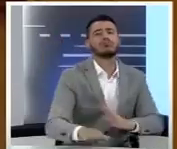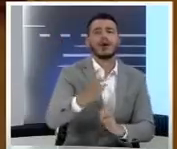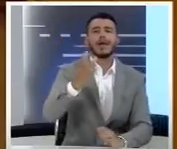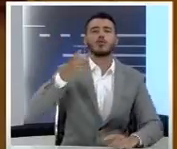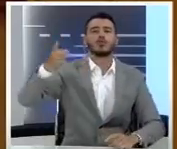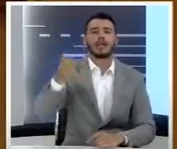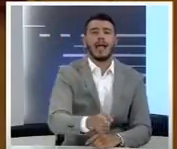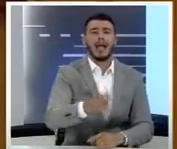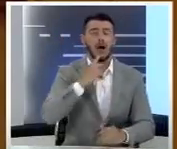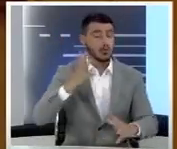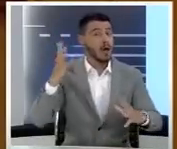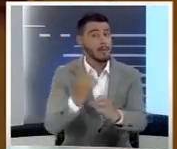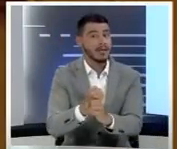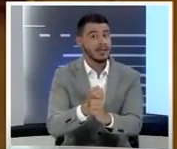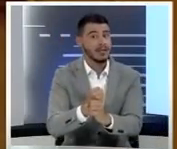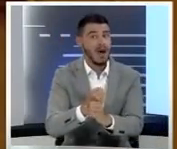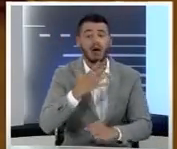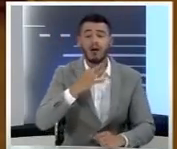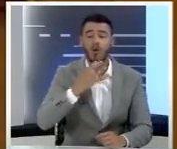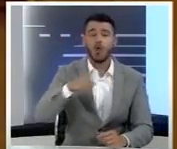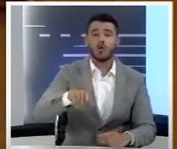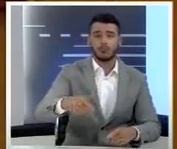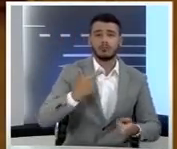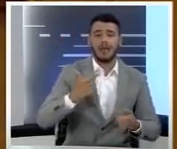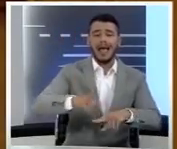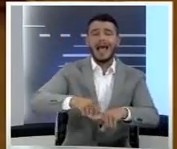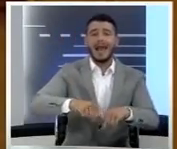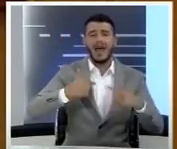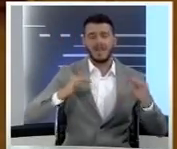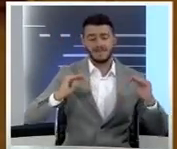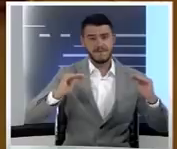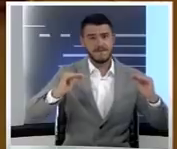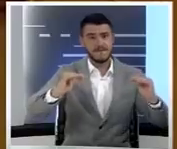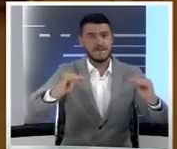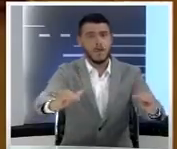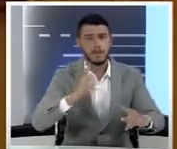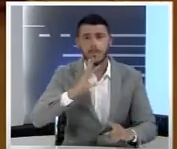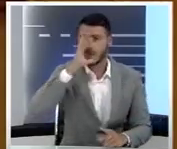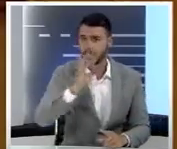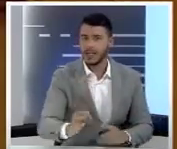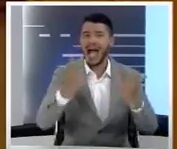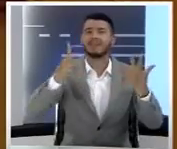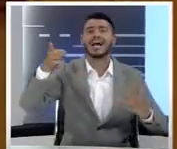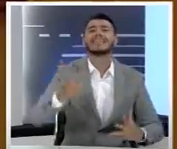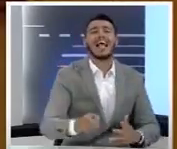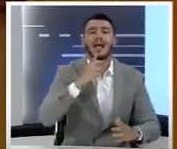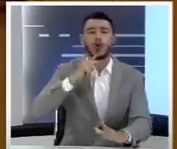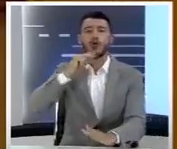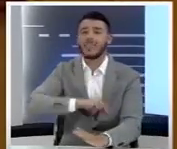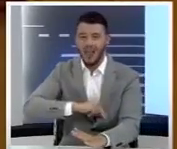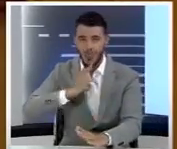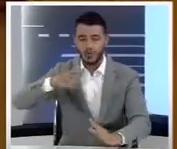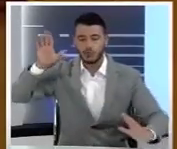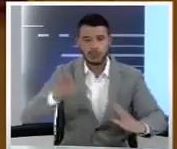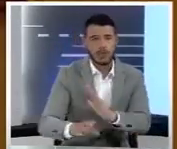επιτυχία, διότι έγινε στις συνθήκες σχετικής στασιμότητας. Αλλά το 20% ανεργία είναι τεράστιο μέγεθος. Ή το 35%